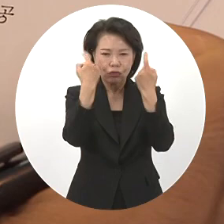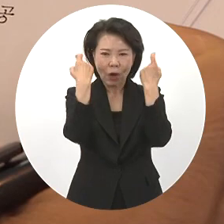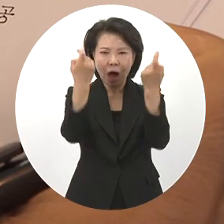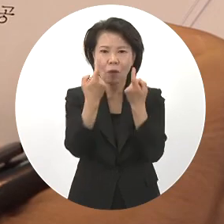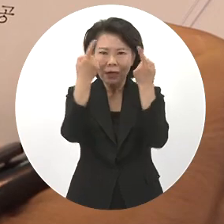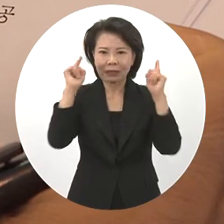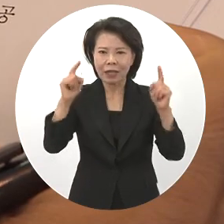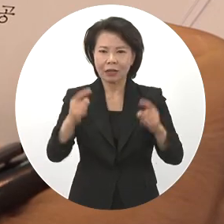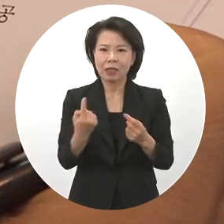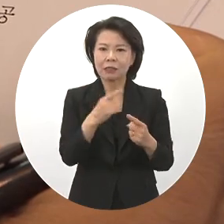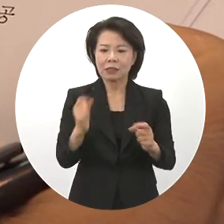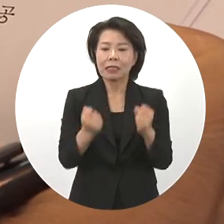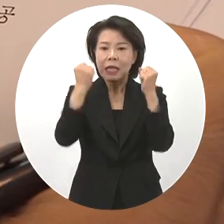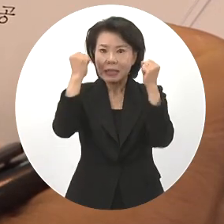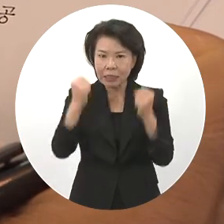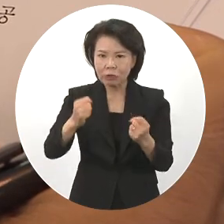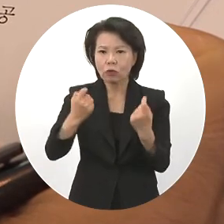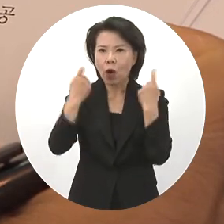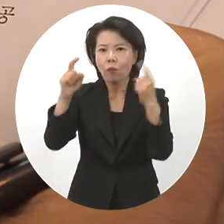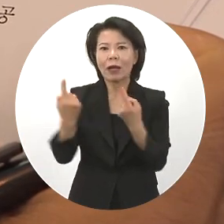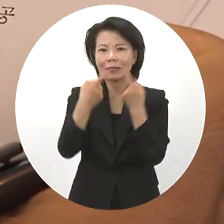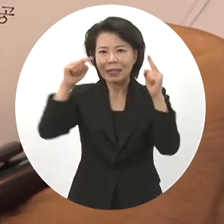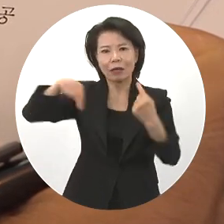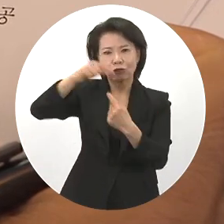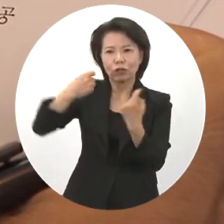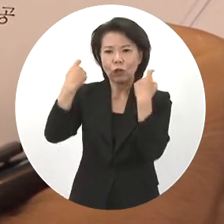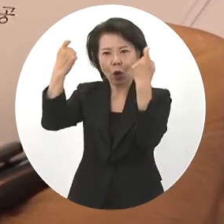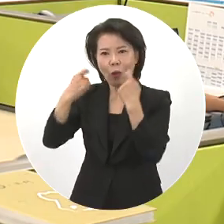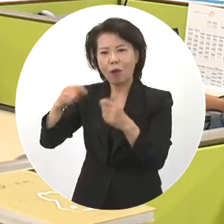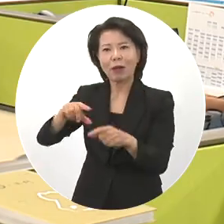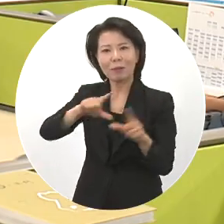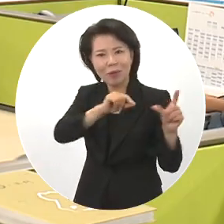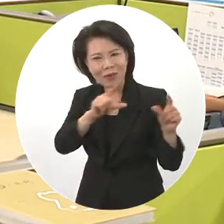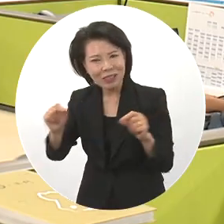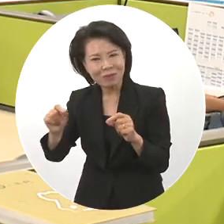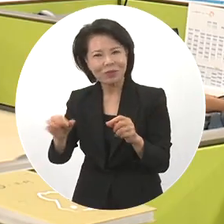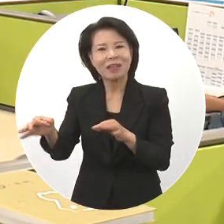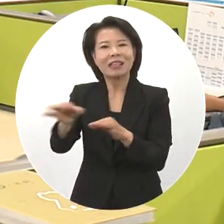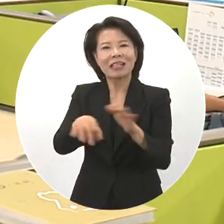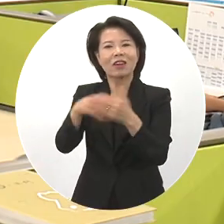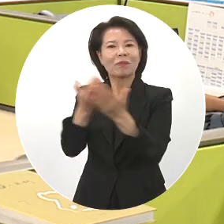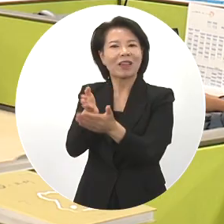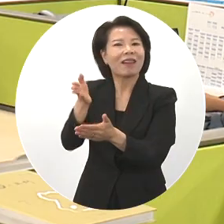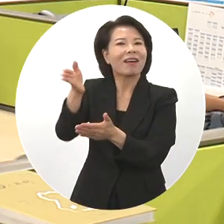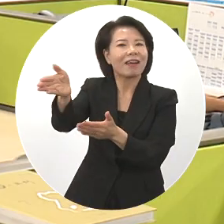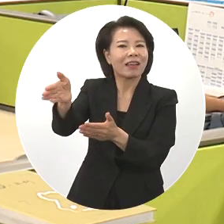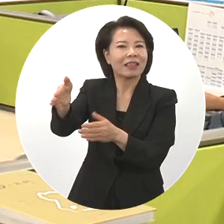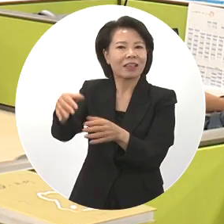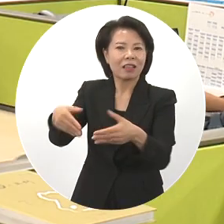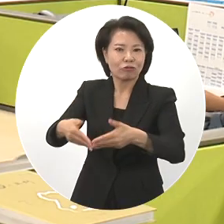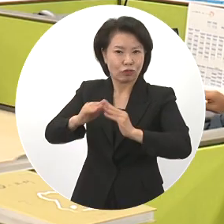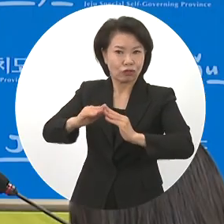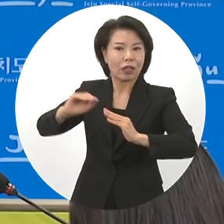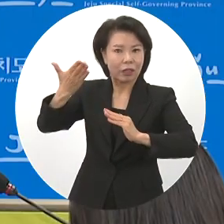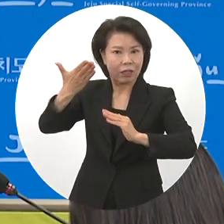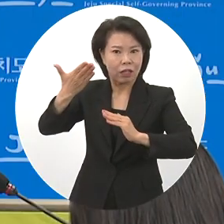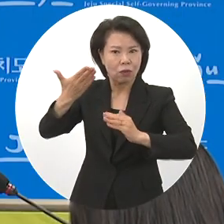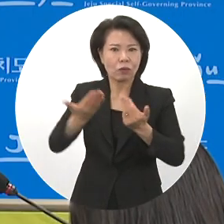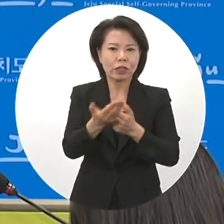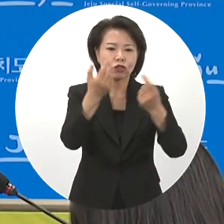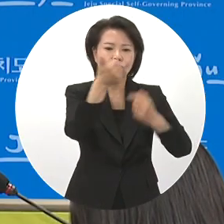제주관광대학교는 체류형 교육관광 모델을 운영하고 관광, 식품, 창업 분야 산학협력 체계를